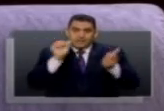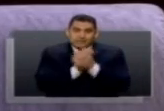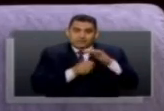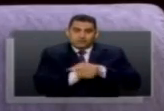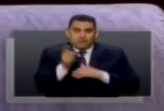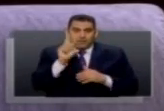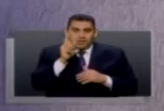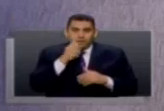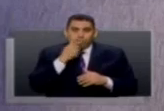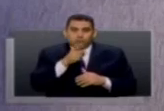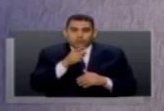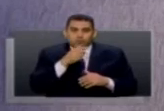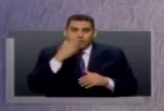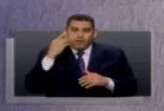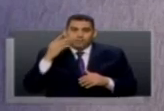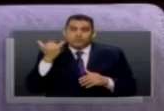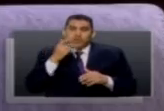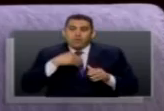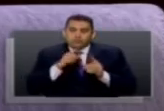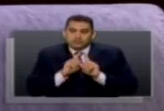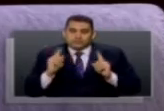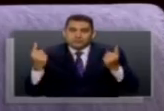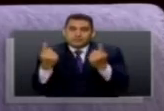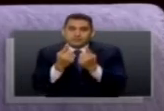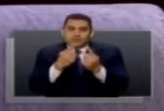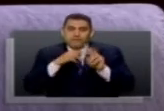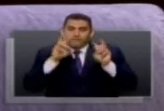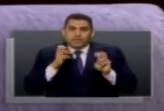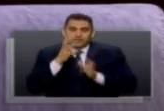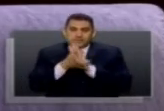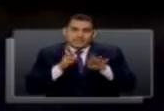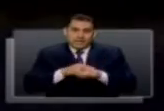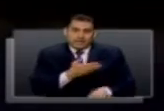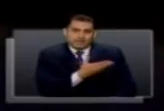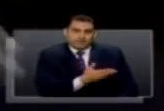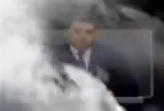حدود وصل نعم ثم نكمل بعد الفاصل ان شاء